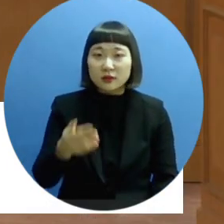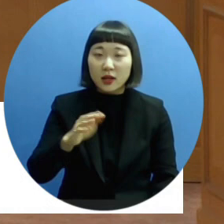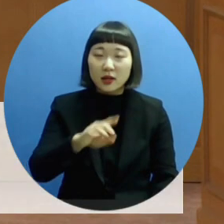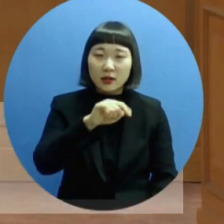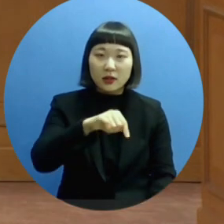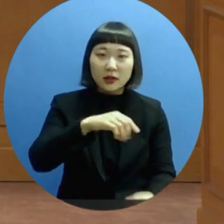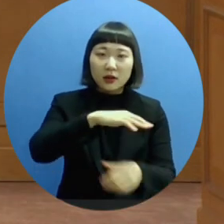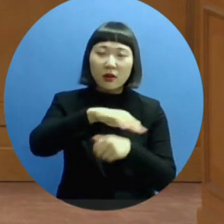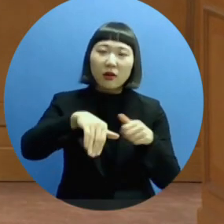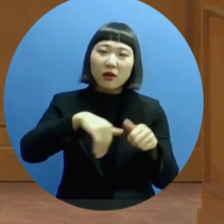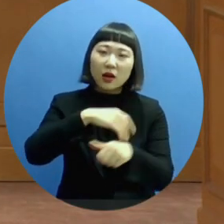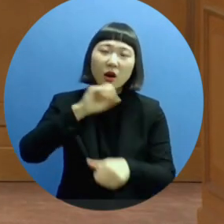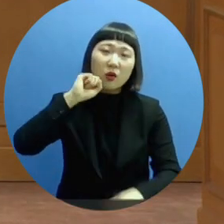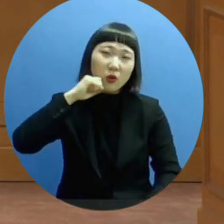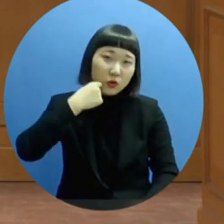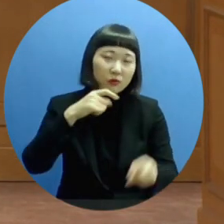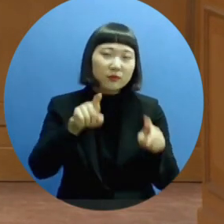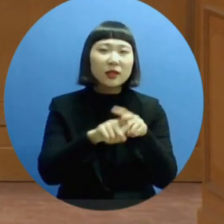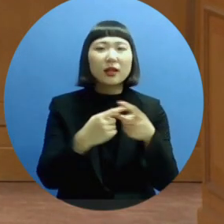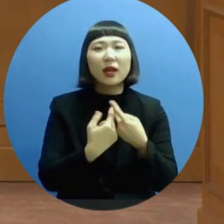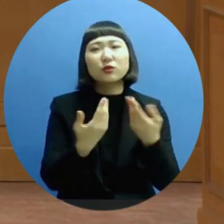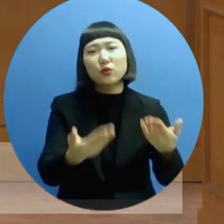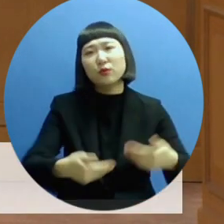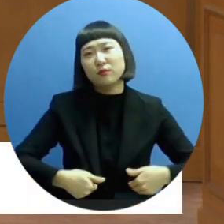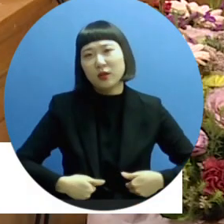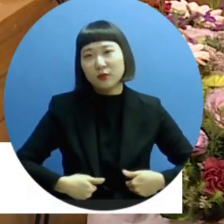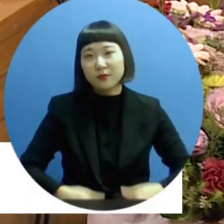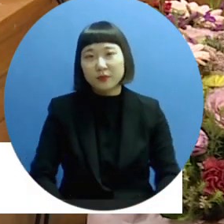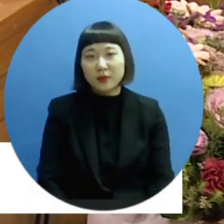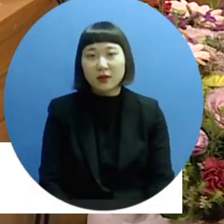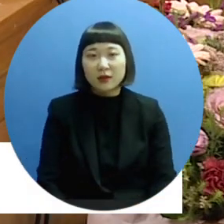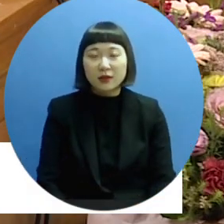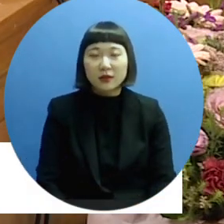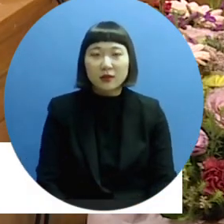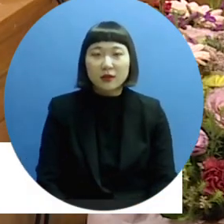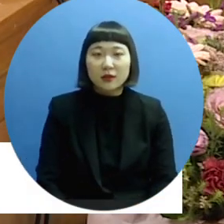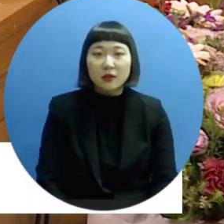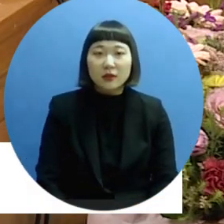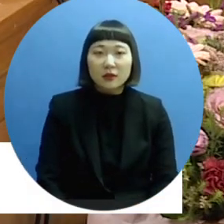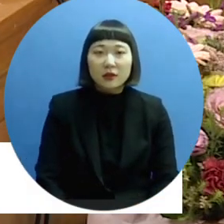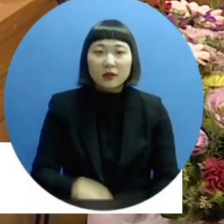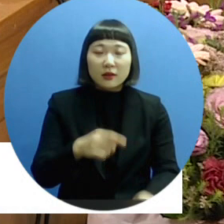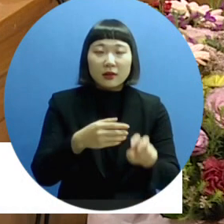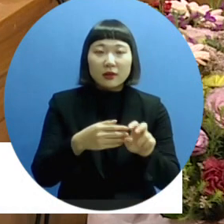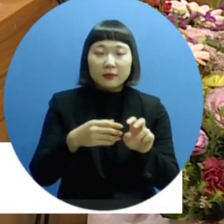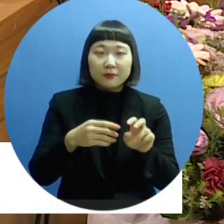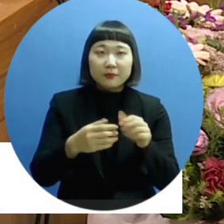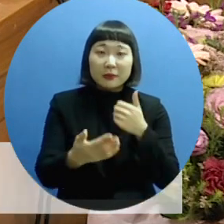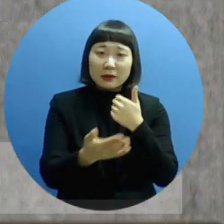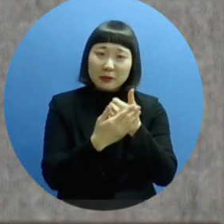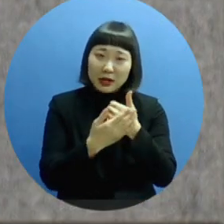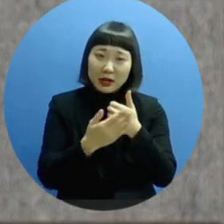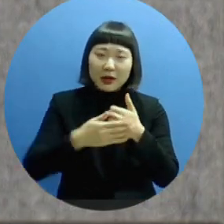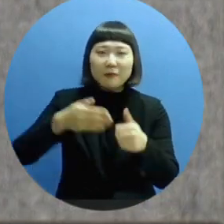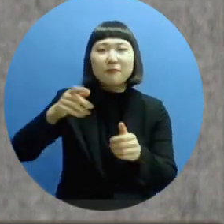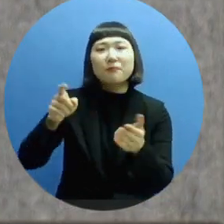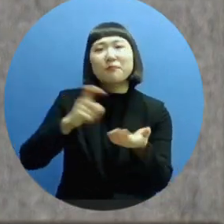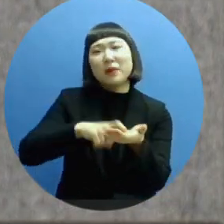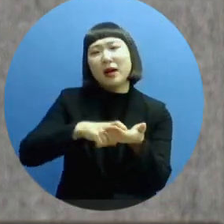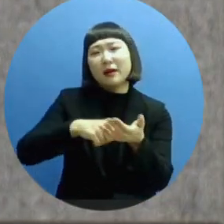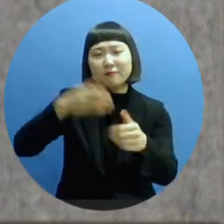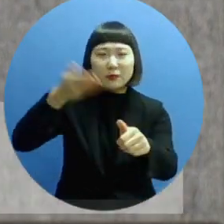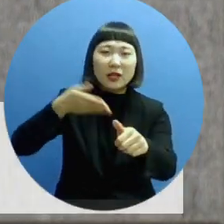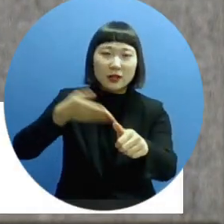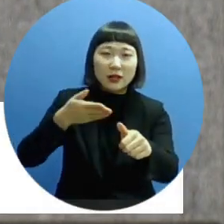이해하고 이영훈 미추홀구청장은 정부와 관계기관에 신속한 지원을 요구했습니다. 사실은